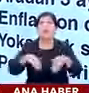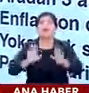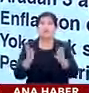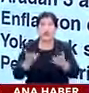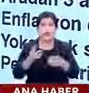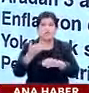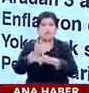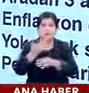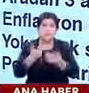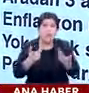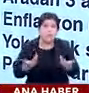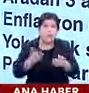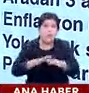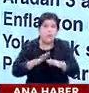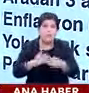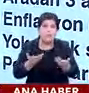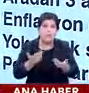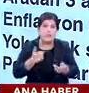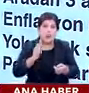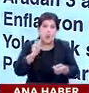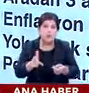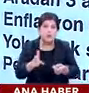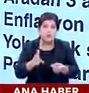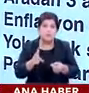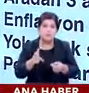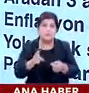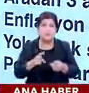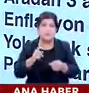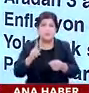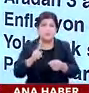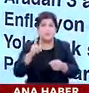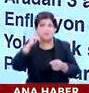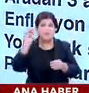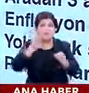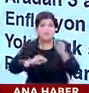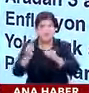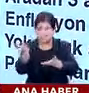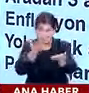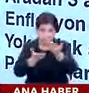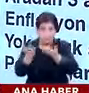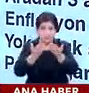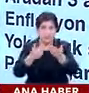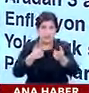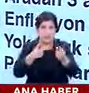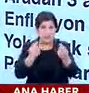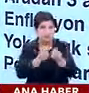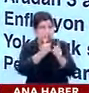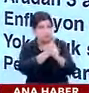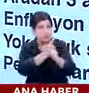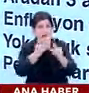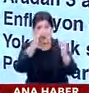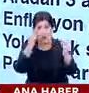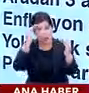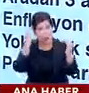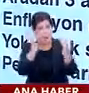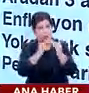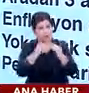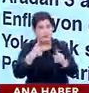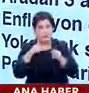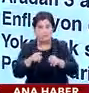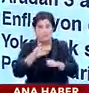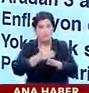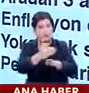işveren diyor ki ben ne yapacağım nasıl ödeyeceğim dolayısıyla bir model getirin Ben çalışanımla anlaşayım bunu taksit taksit